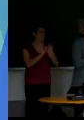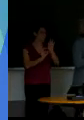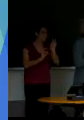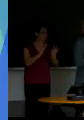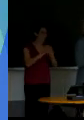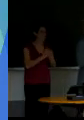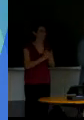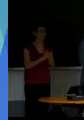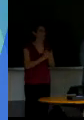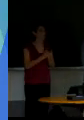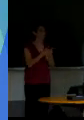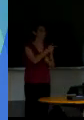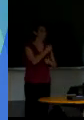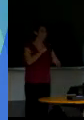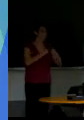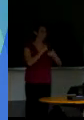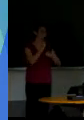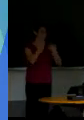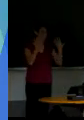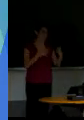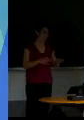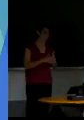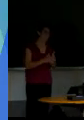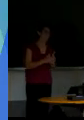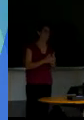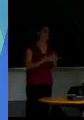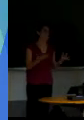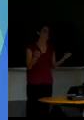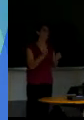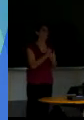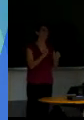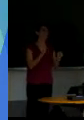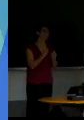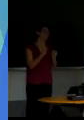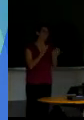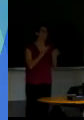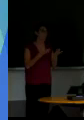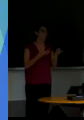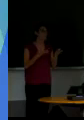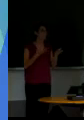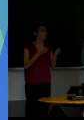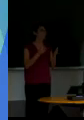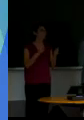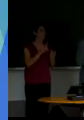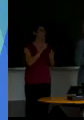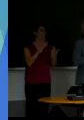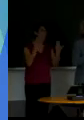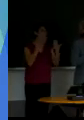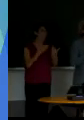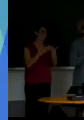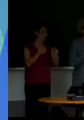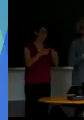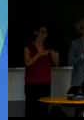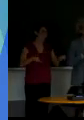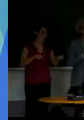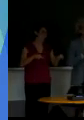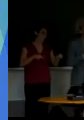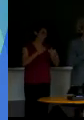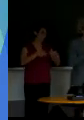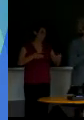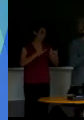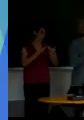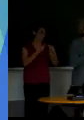il direttore, non si può prescindere dallo studio di alcune materie che noi chiamiamo di base, ovvero sia le